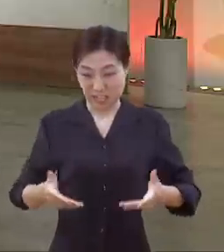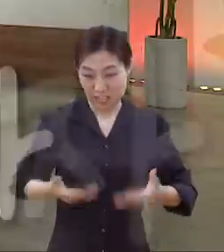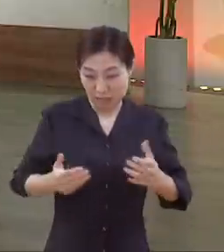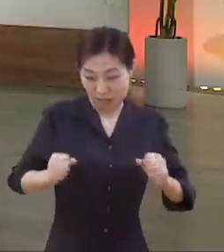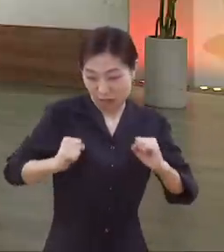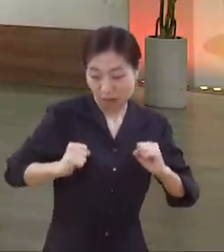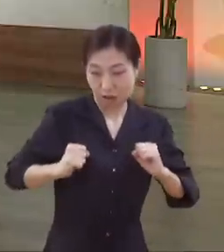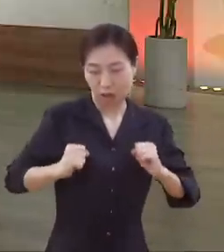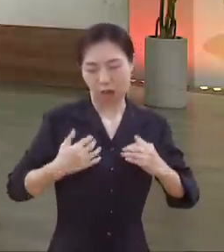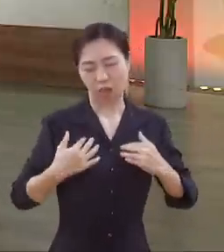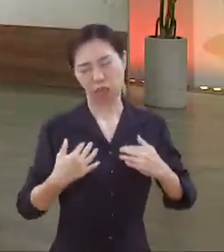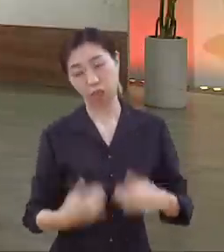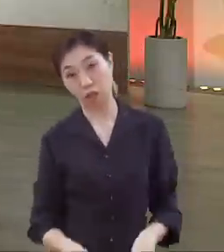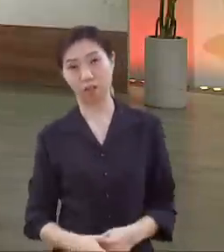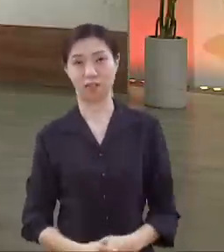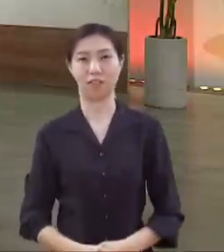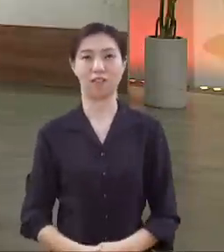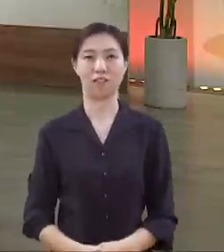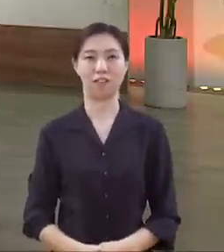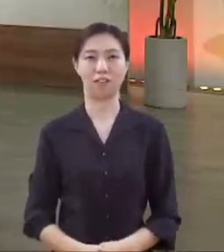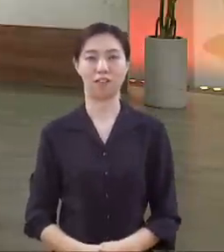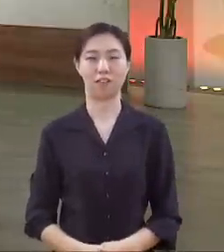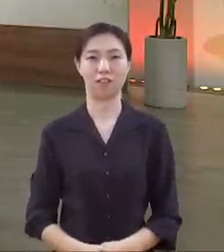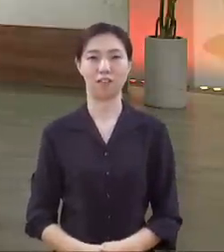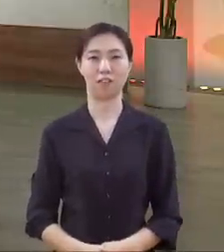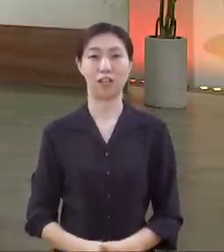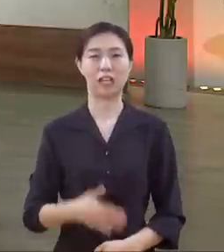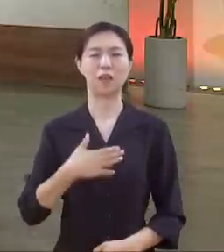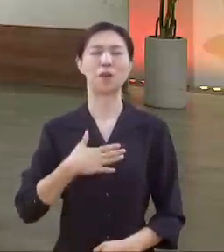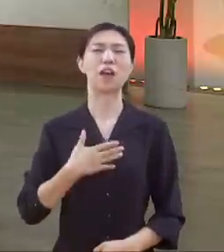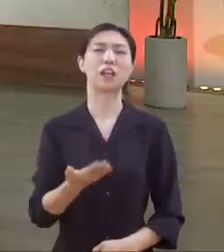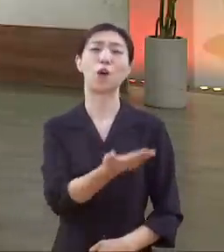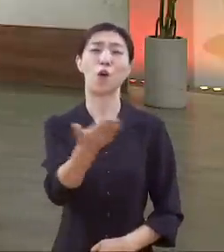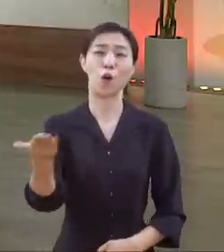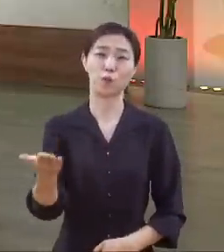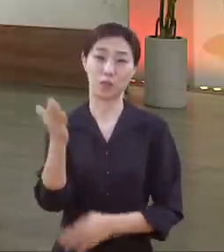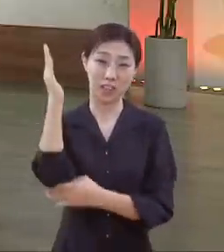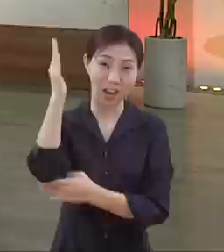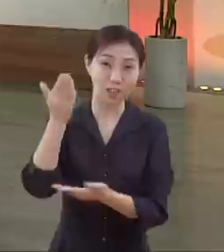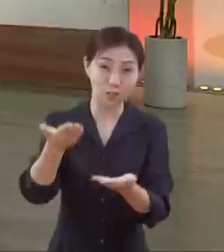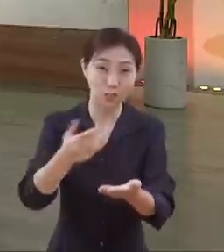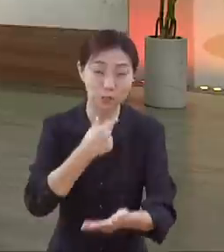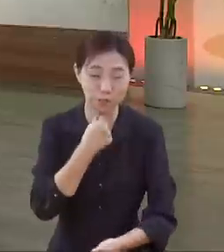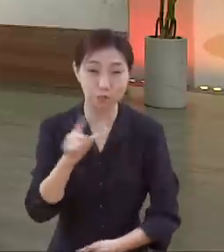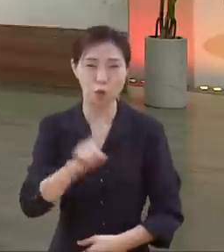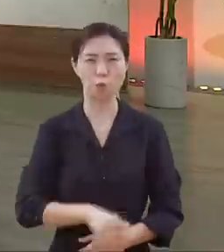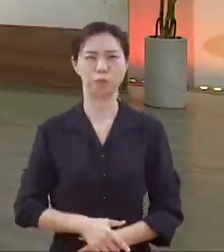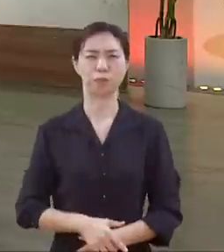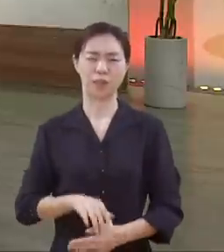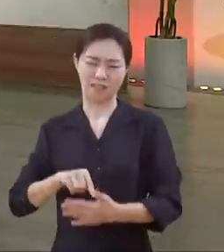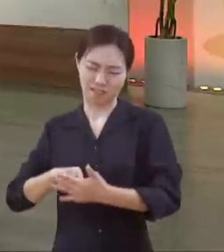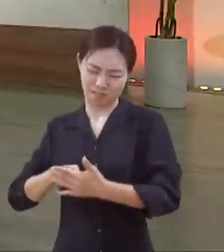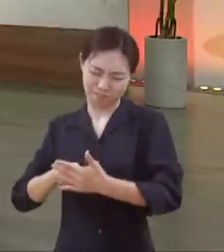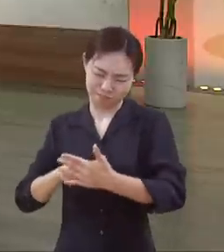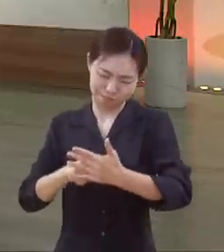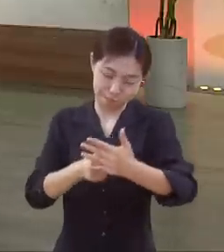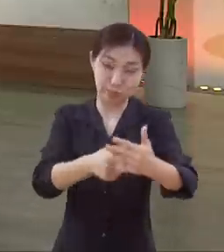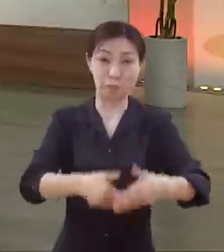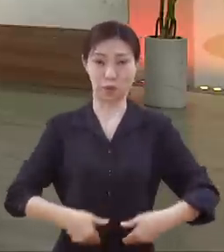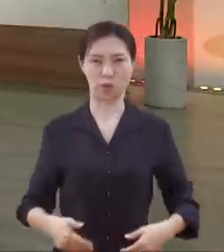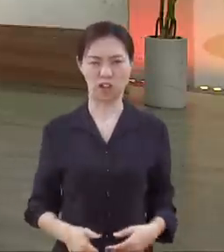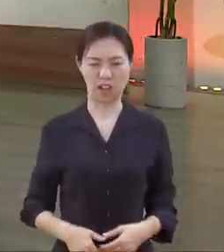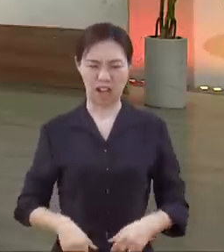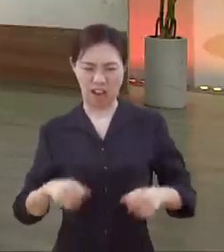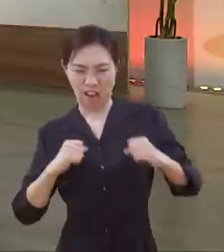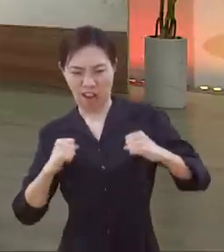그냥 꾸준히만 하자 꾸준해 처음부터 열심히 해서 중간에 쓰러져 가지고 아이고 나 이제 다